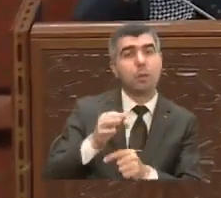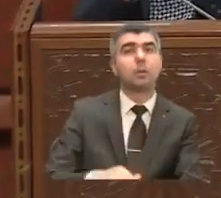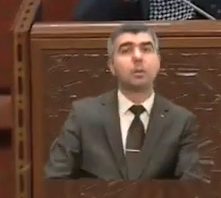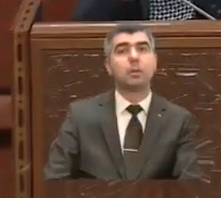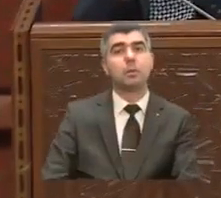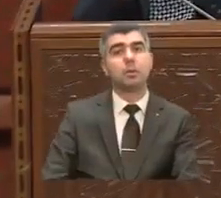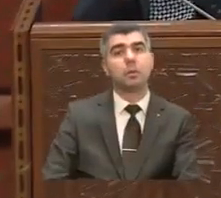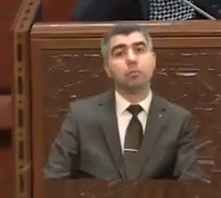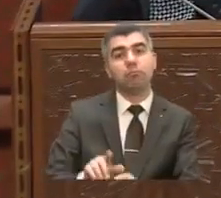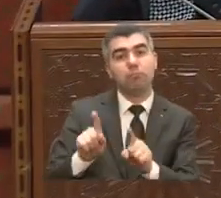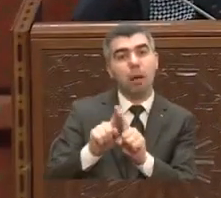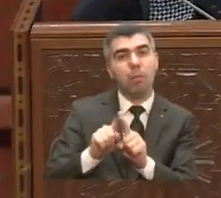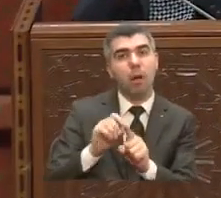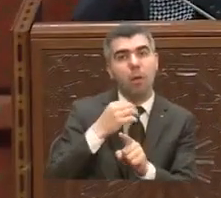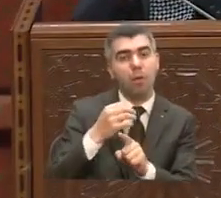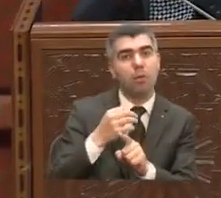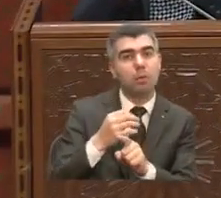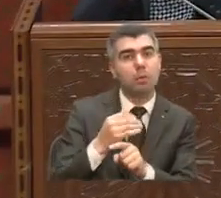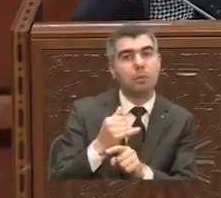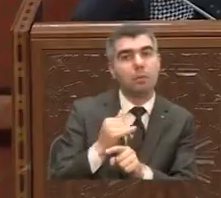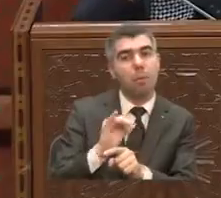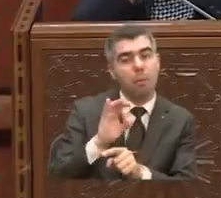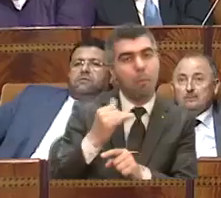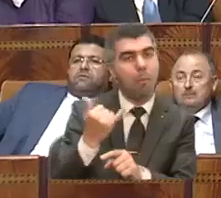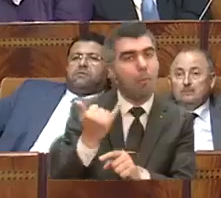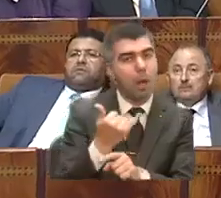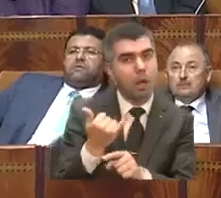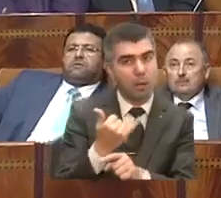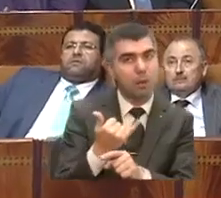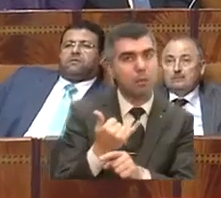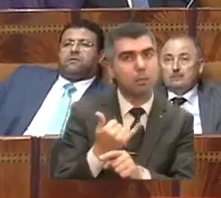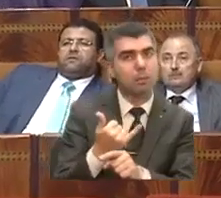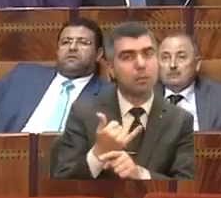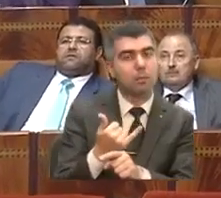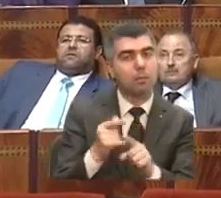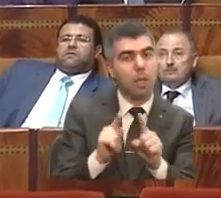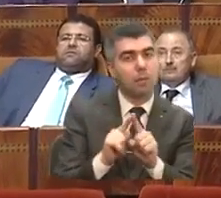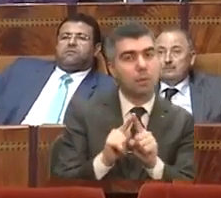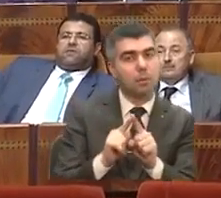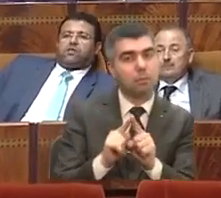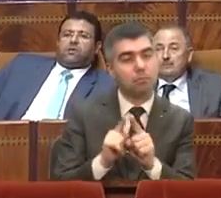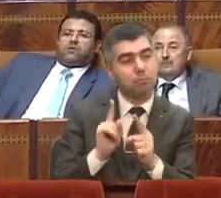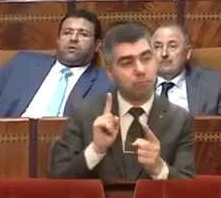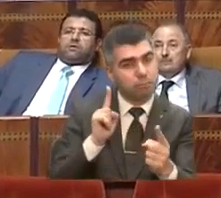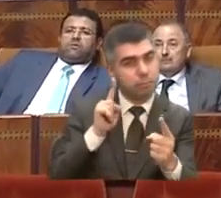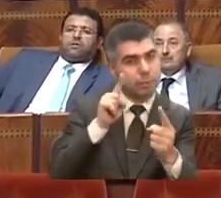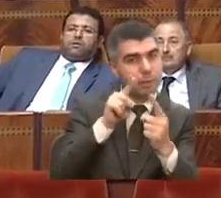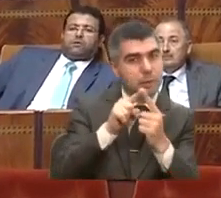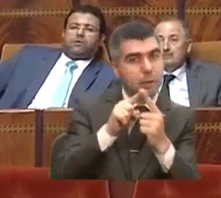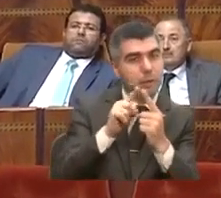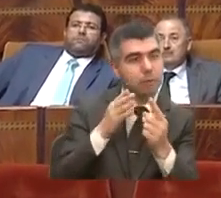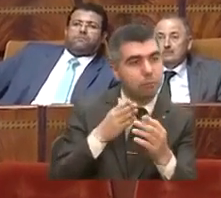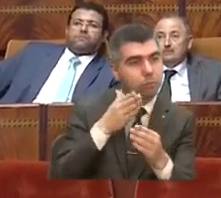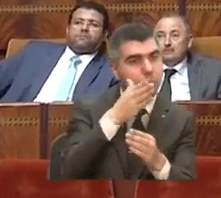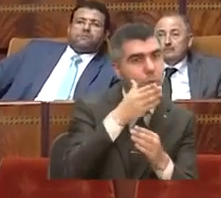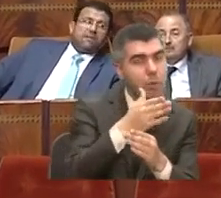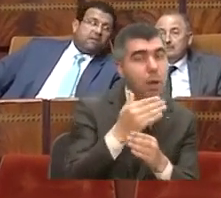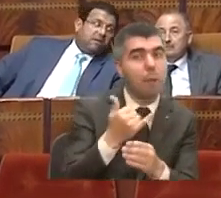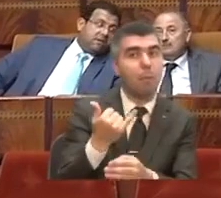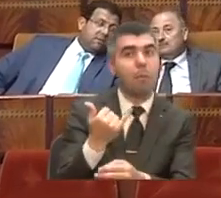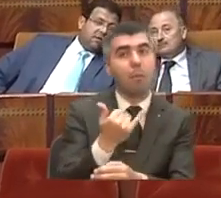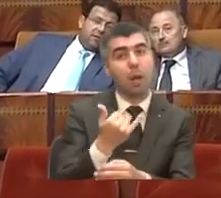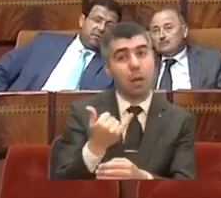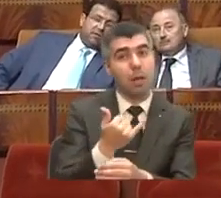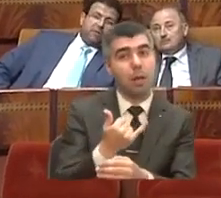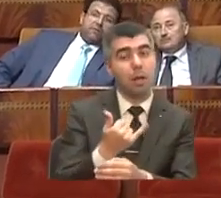ولكن هذا ما يمنعش باش يتعاود يدار الإكثار من هذا الافتحاص، نظرا للأهمية الكبرى اللي